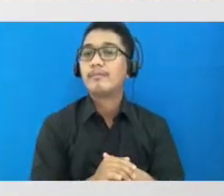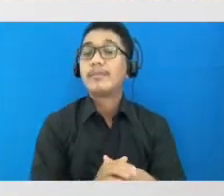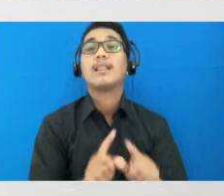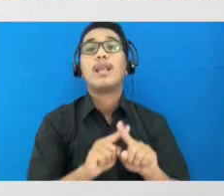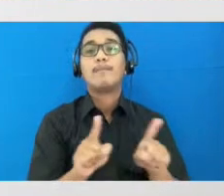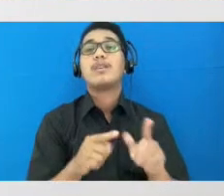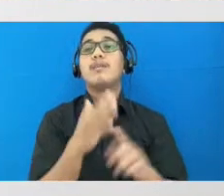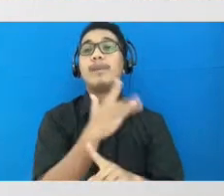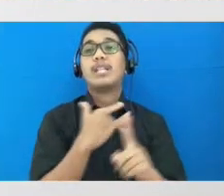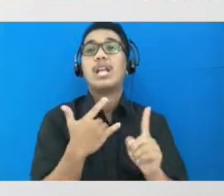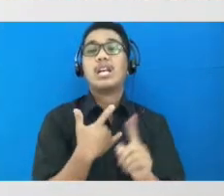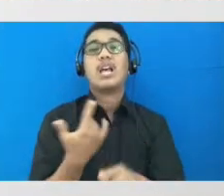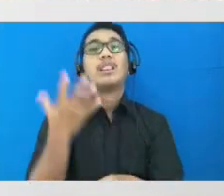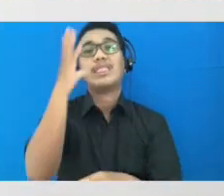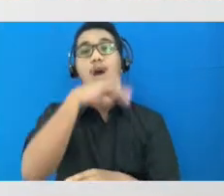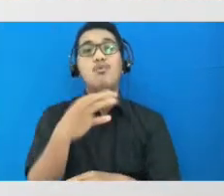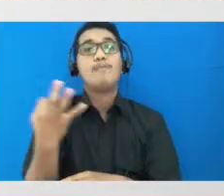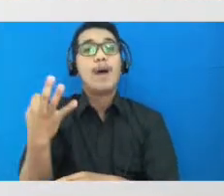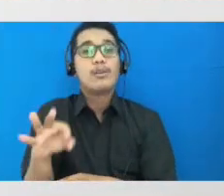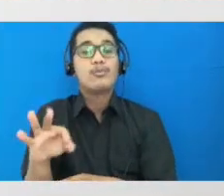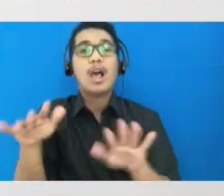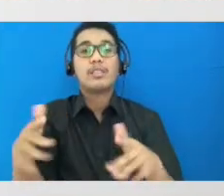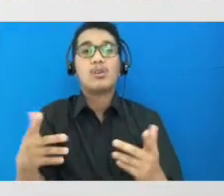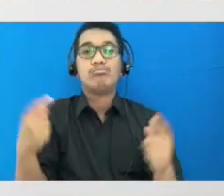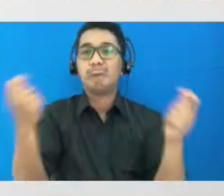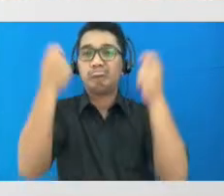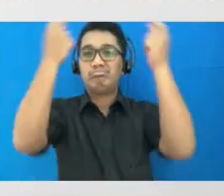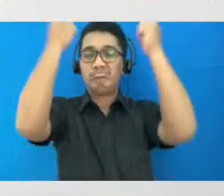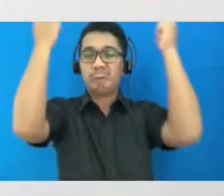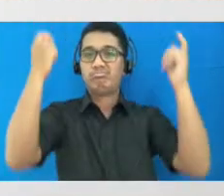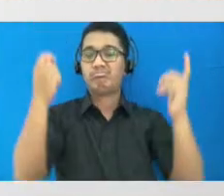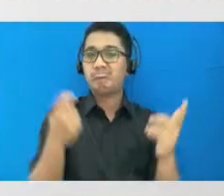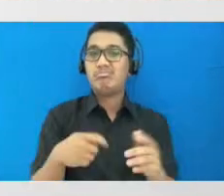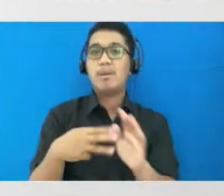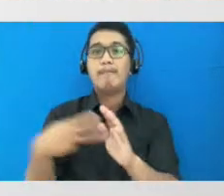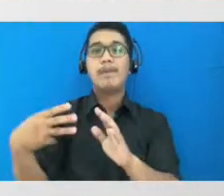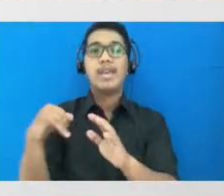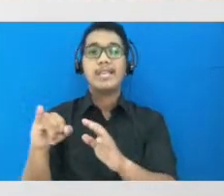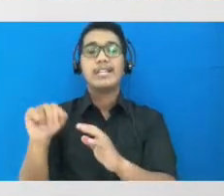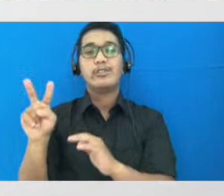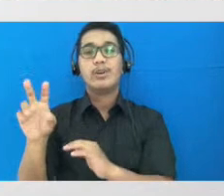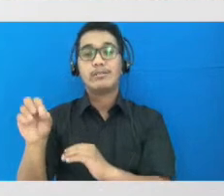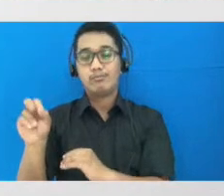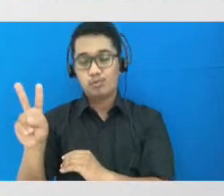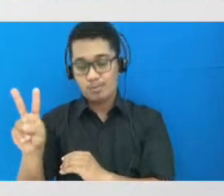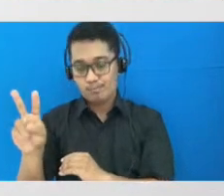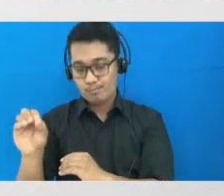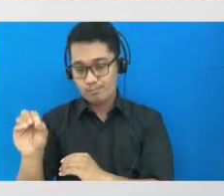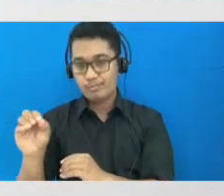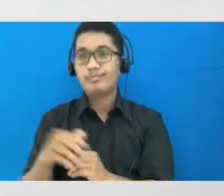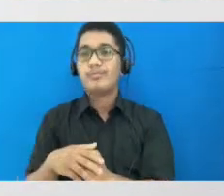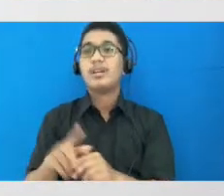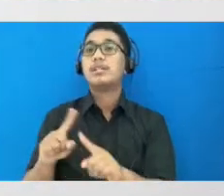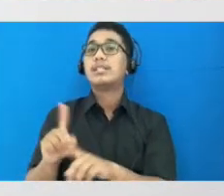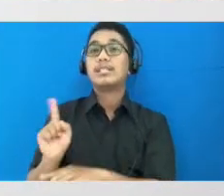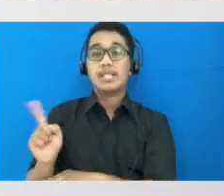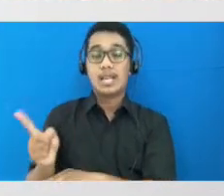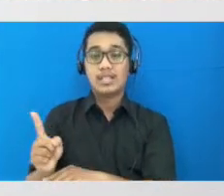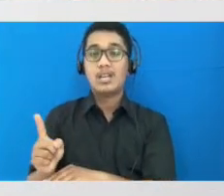masyarakat itu baru tahu atau viral di Mei 2020. Nah, yang kita sayangkan juga ternyata platform